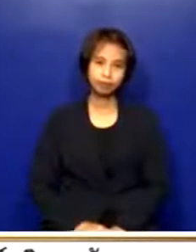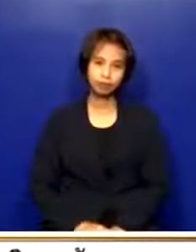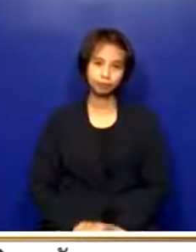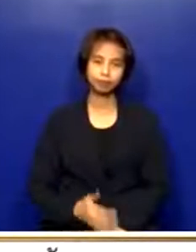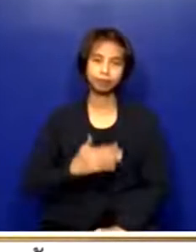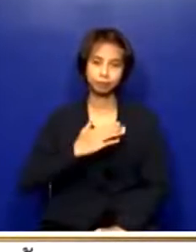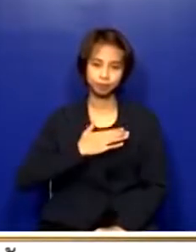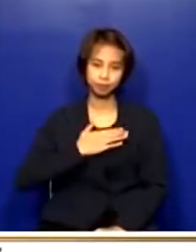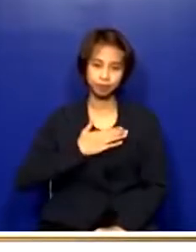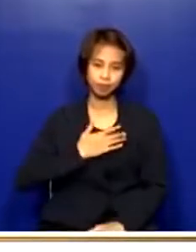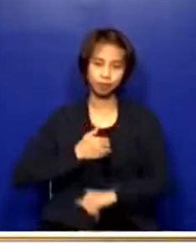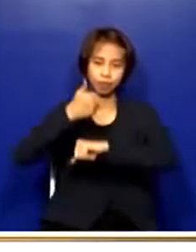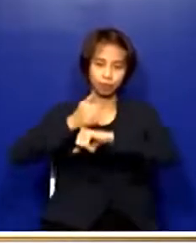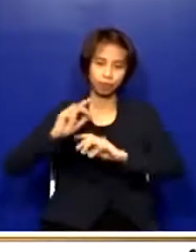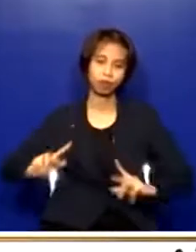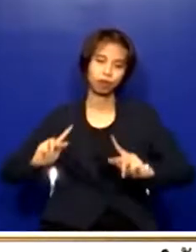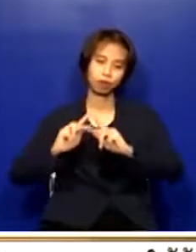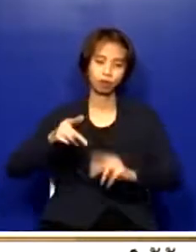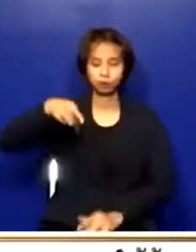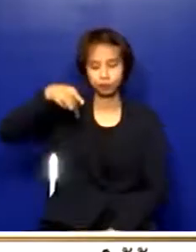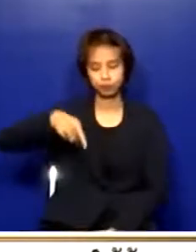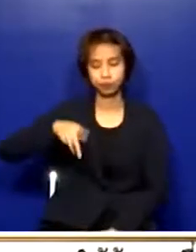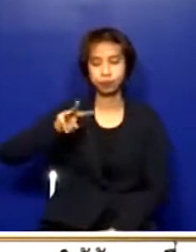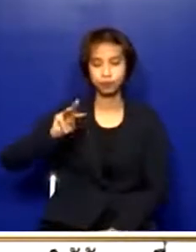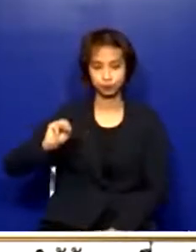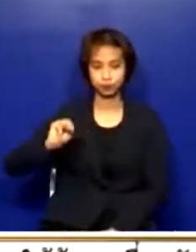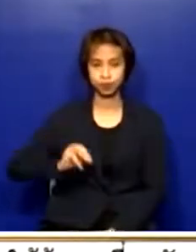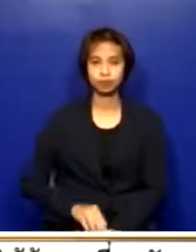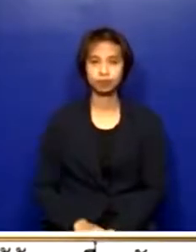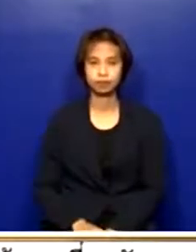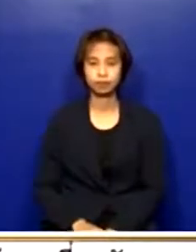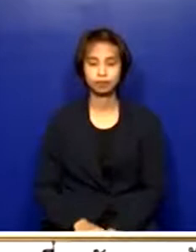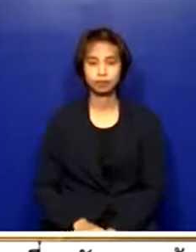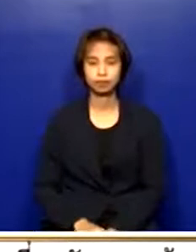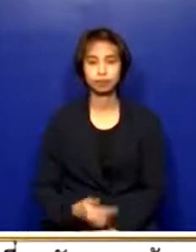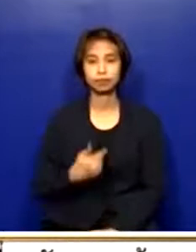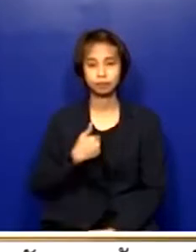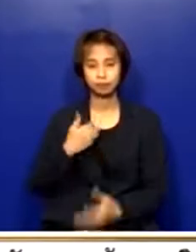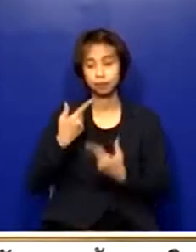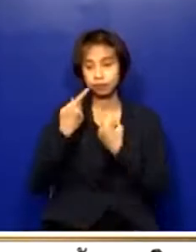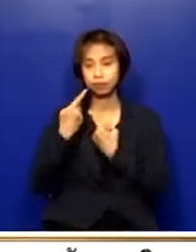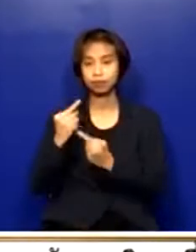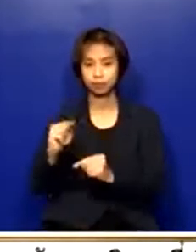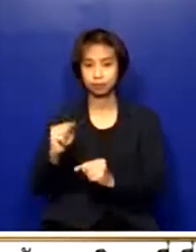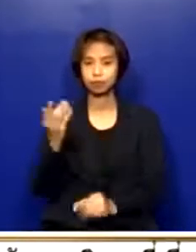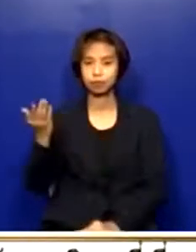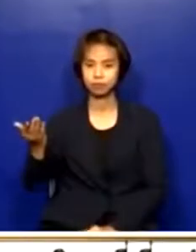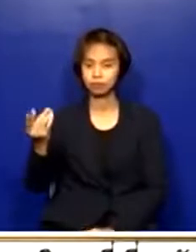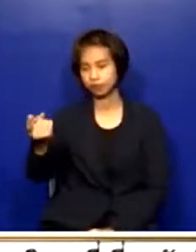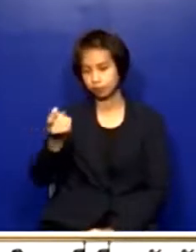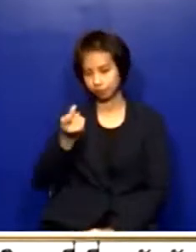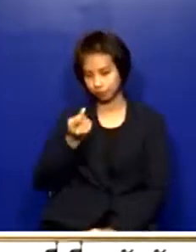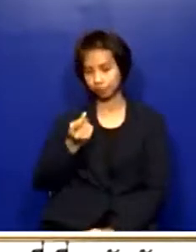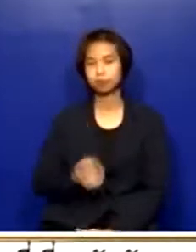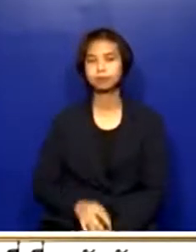นฐานะลทปฤรีวาการกระสวงการพัฒนาสังคมและคามมนคงของมนุษย์ขอต่ประถุถามัท่าน สมาชิกธ์ทง